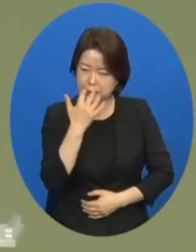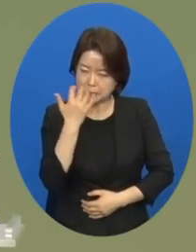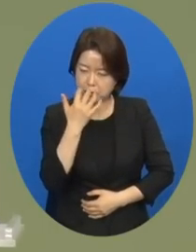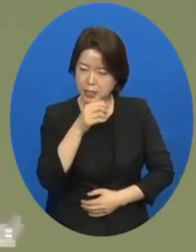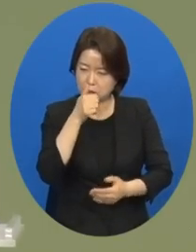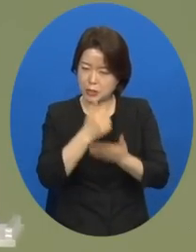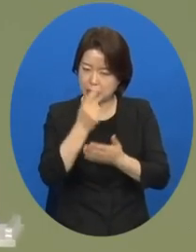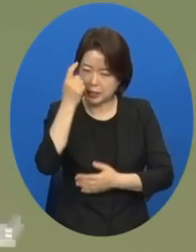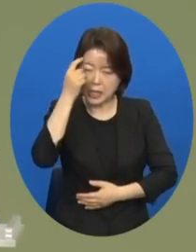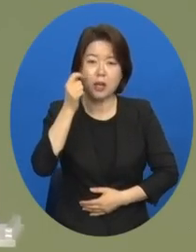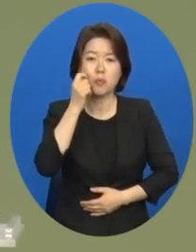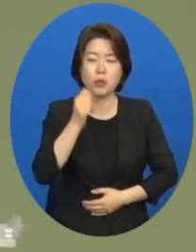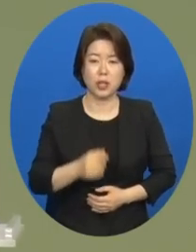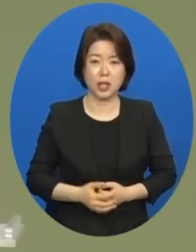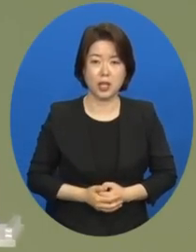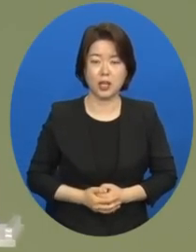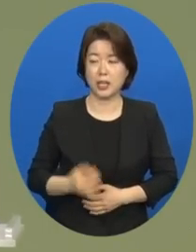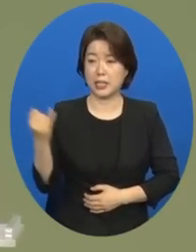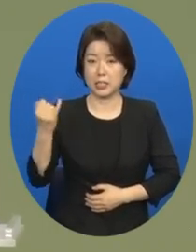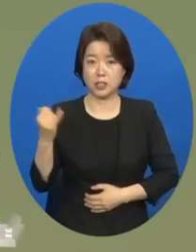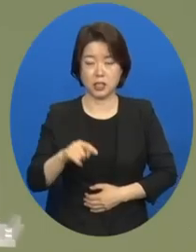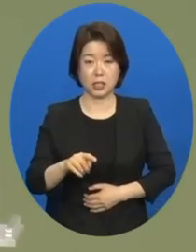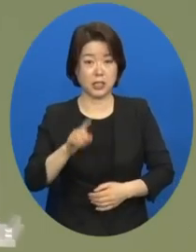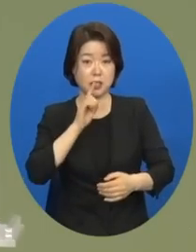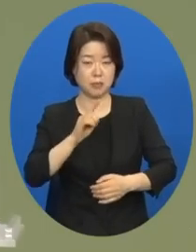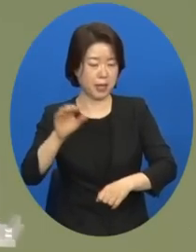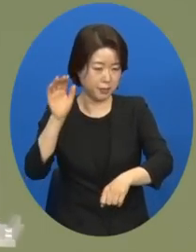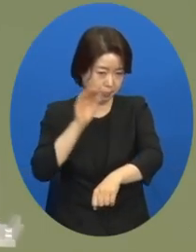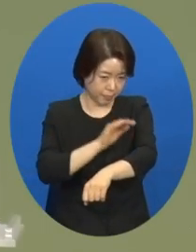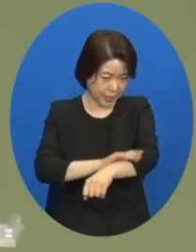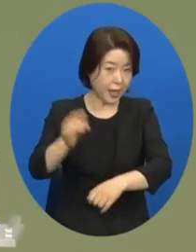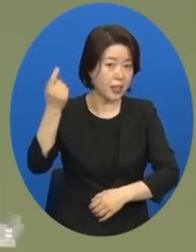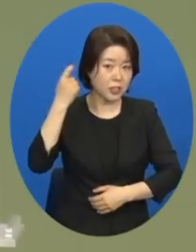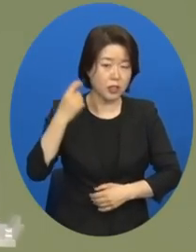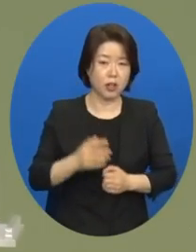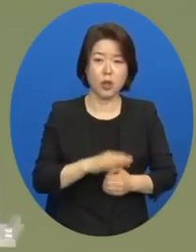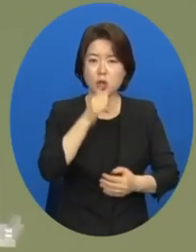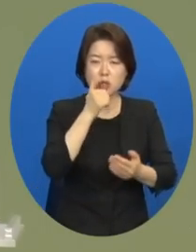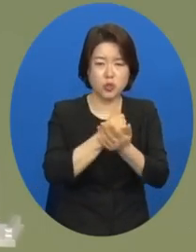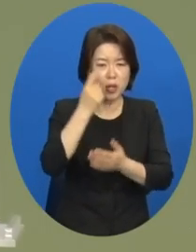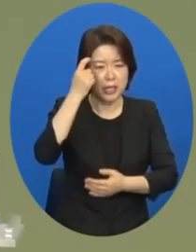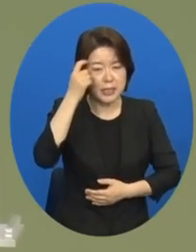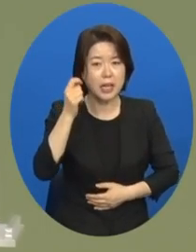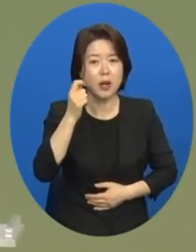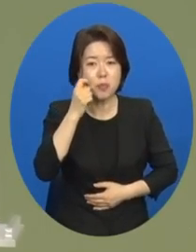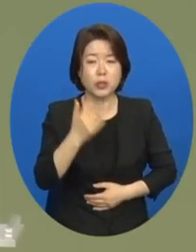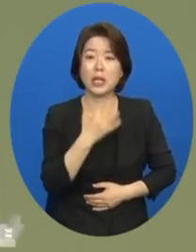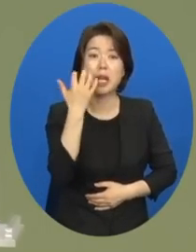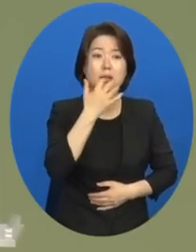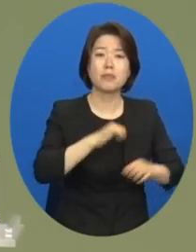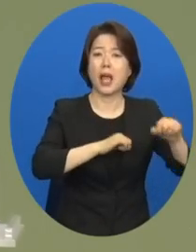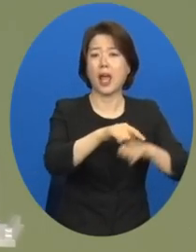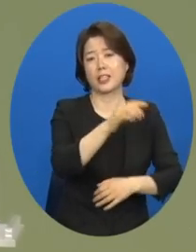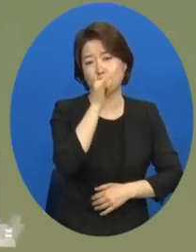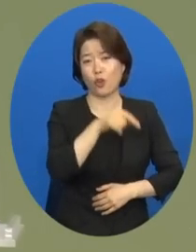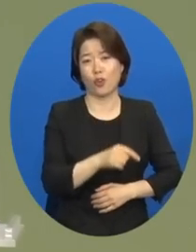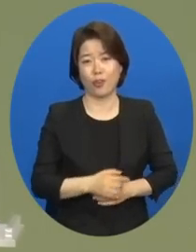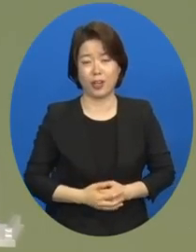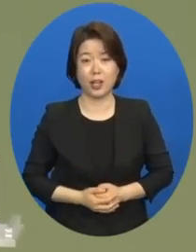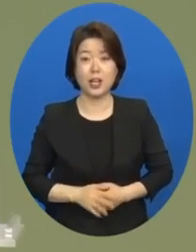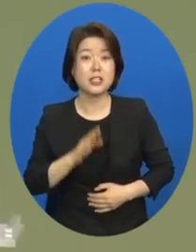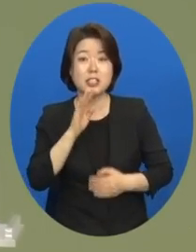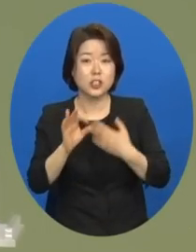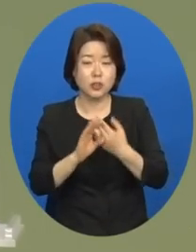거예요 여자들은이 말을 잘 들어야 돼요 죄라고 생각을 못 하니까 음란을 행하는 거예요